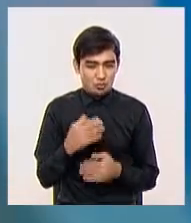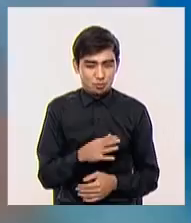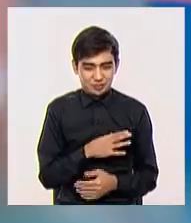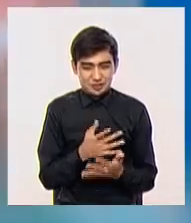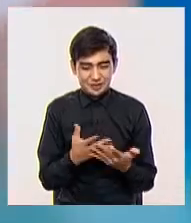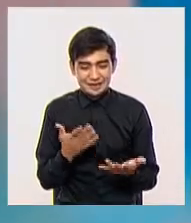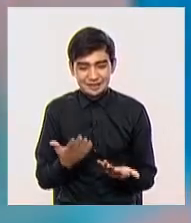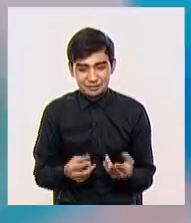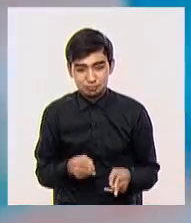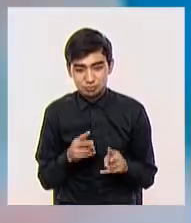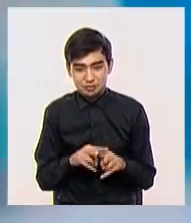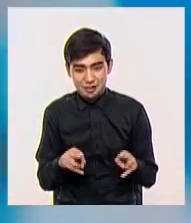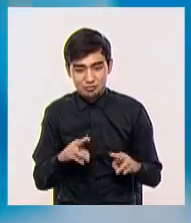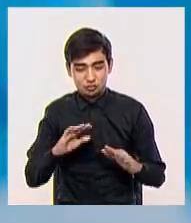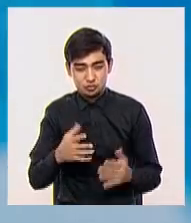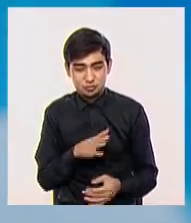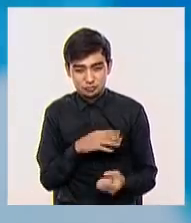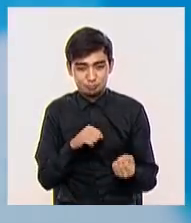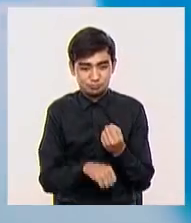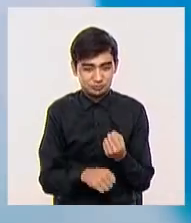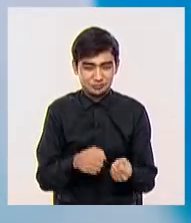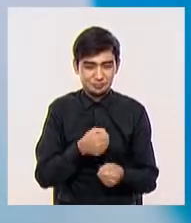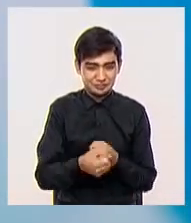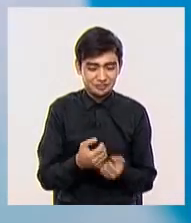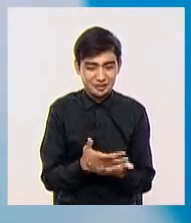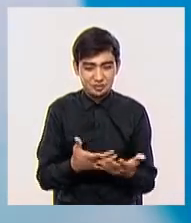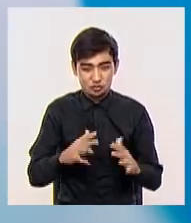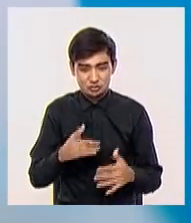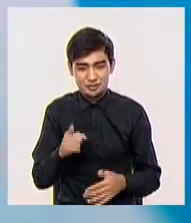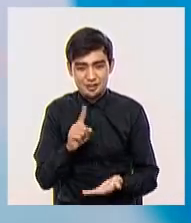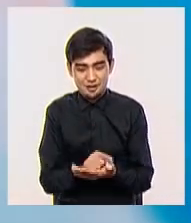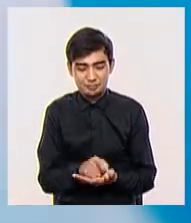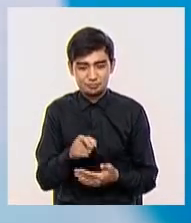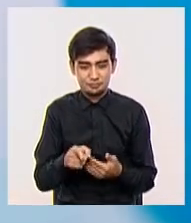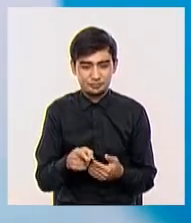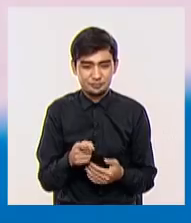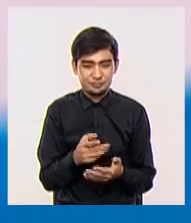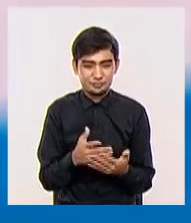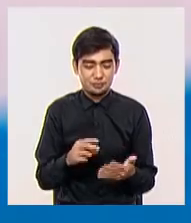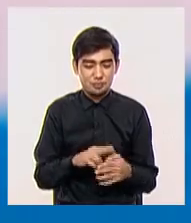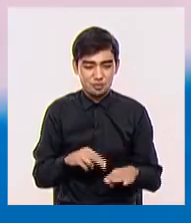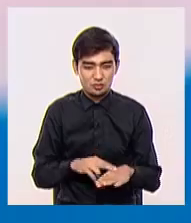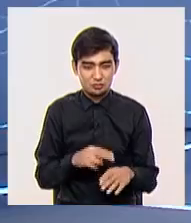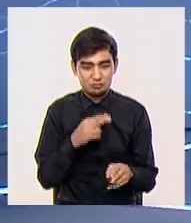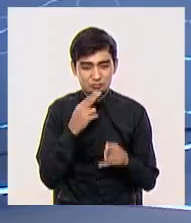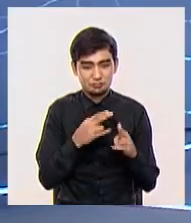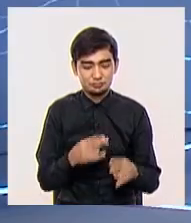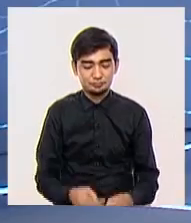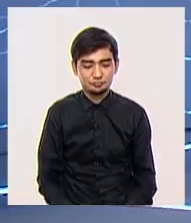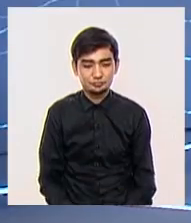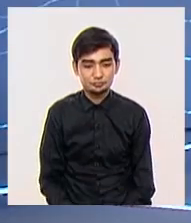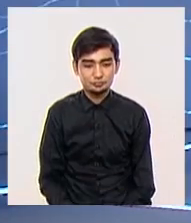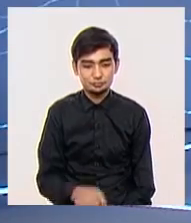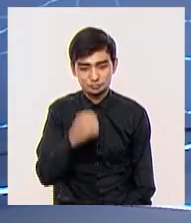Егер қылмыс жасалған жағдайда, зорлық-зомбылық жасалған жағдайда, онда міндетті түрде жергілікті полицияға хабарлаған.